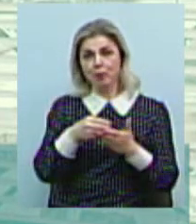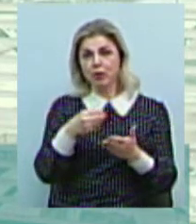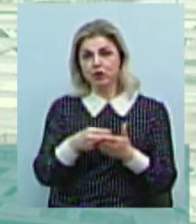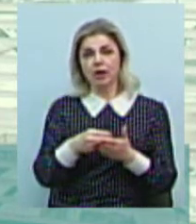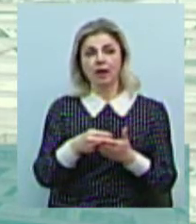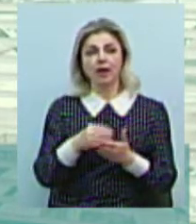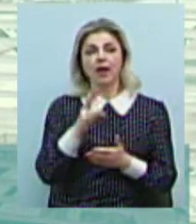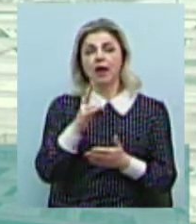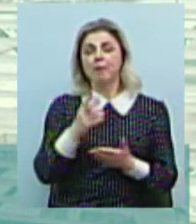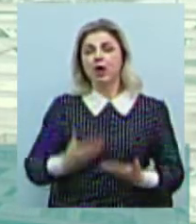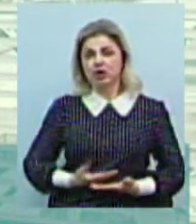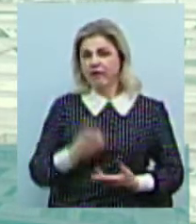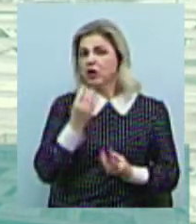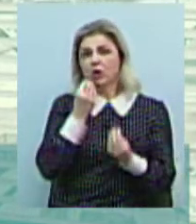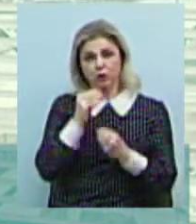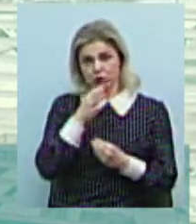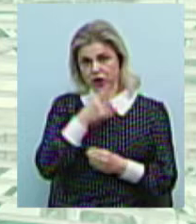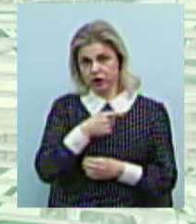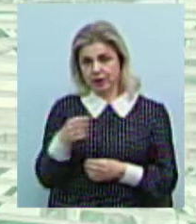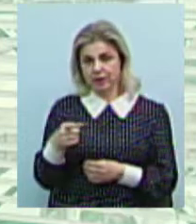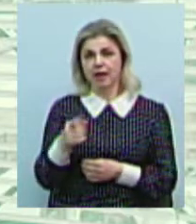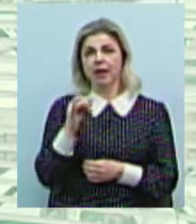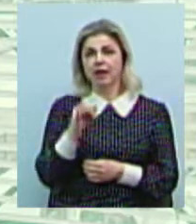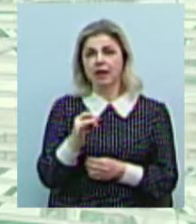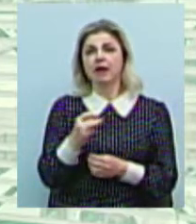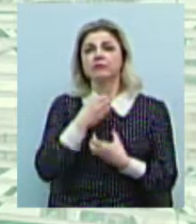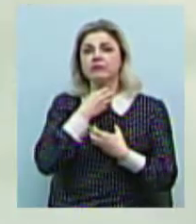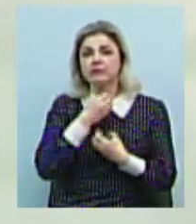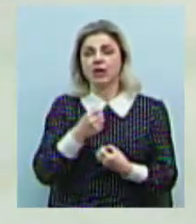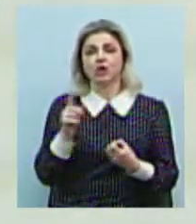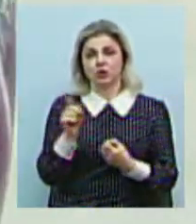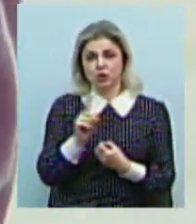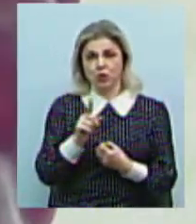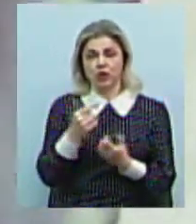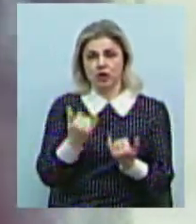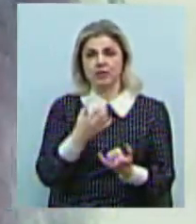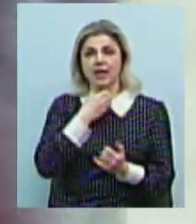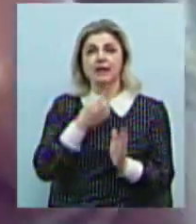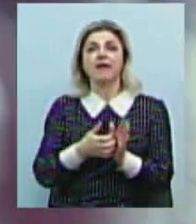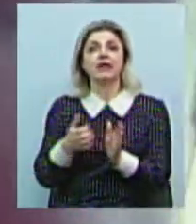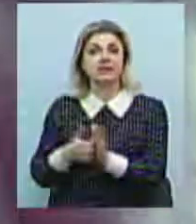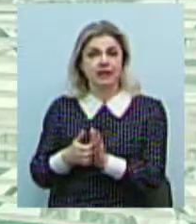переживає найкращі свої часи і сам захлинається від того, що знаходиться в стадії дефіциту. Якщо